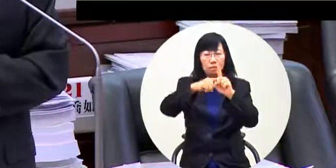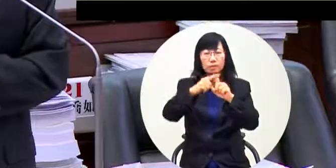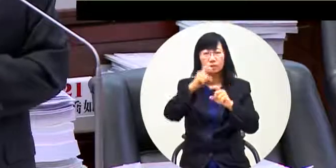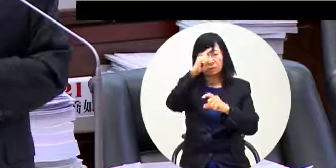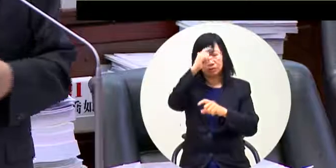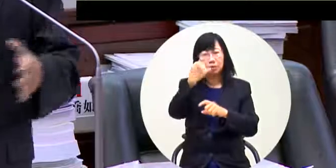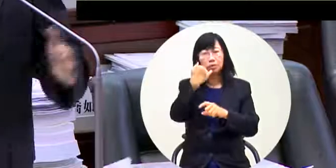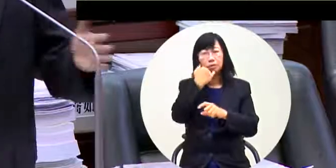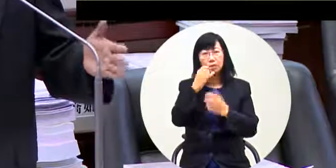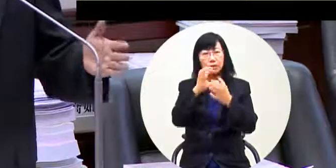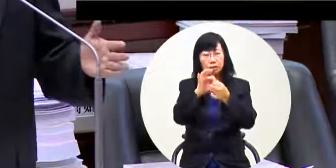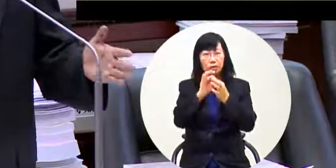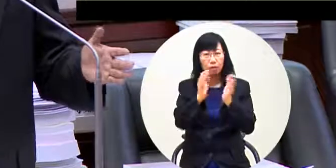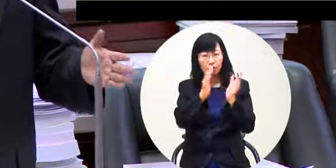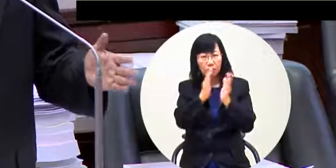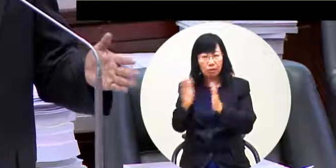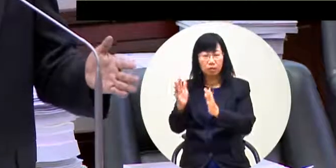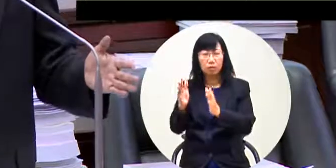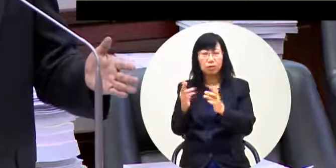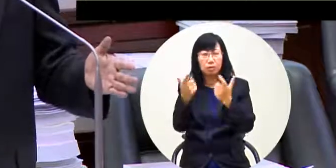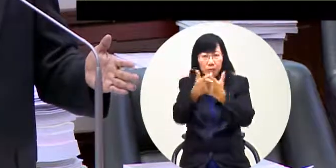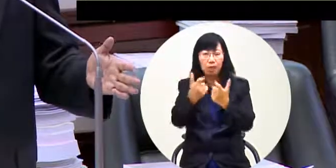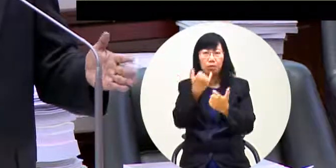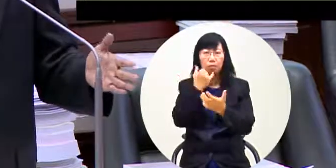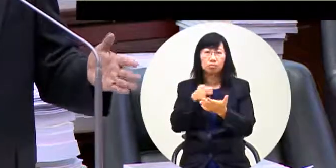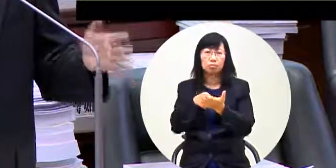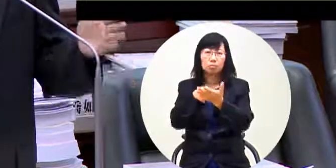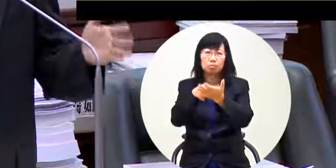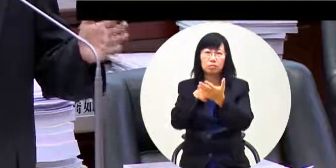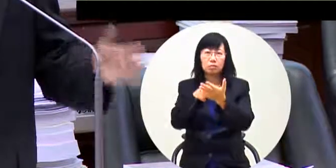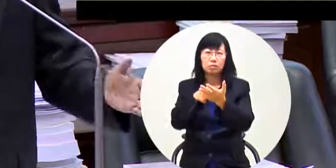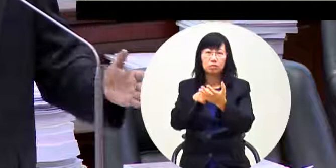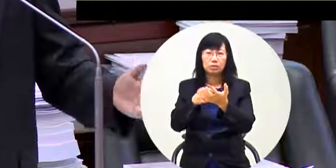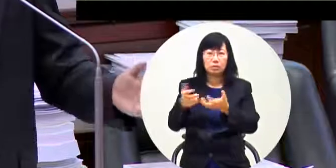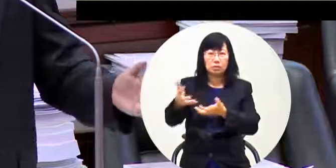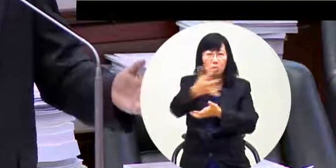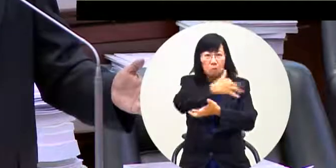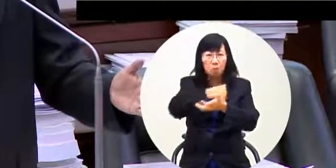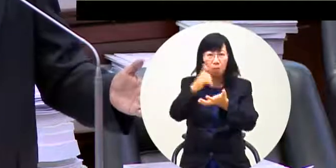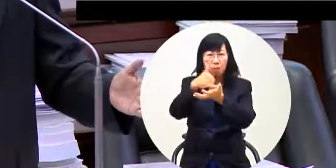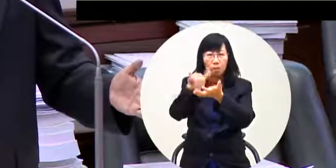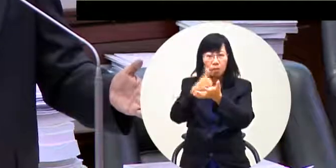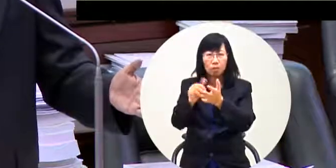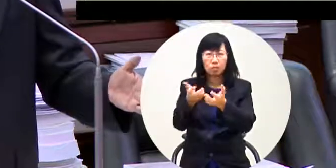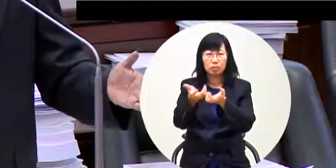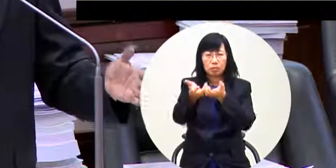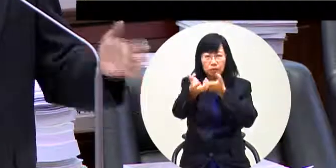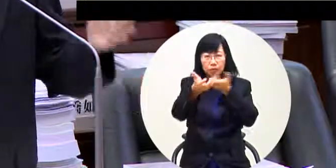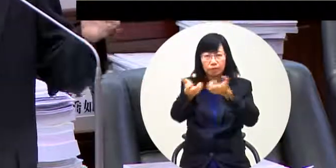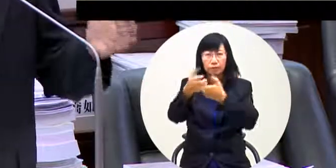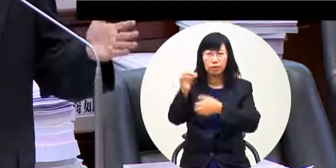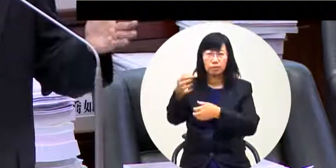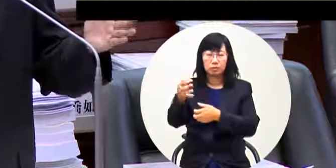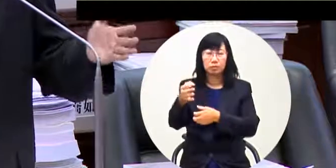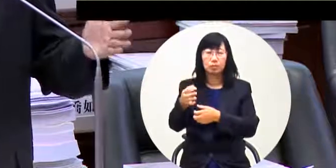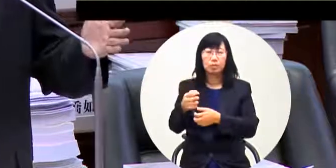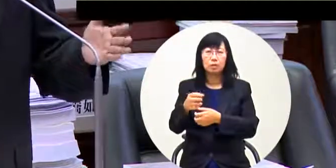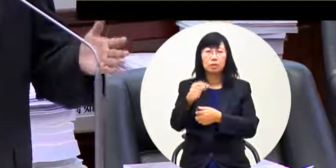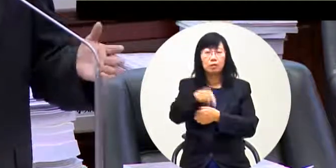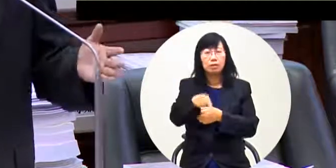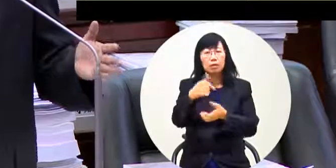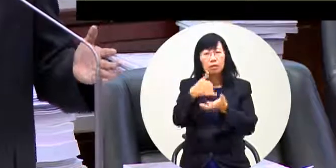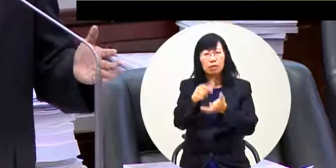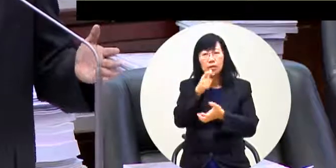款，因为咱真正不是草堂吃的小孩，我们只不过一个体质差的城市，我们希望能够站在一个居